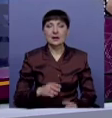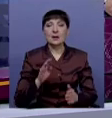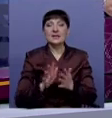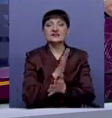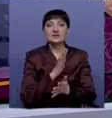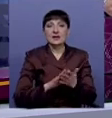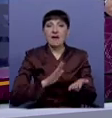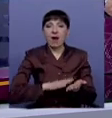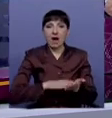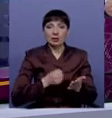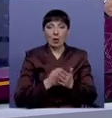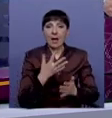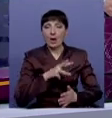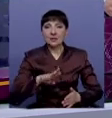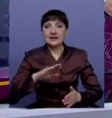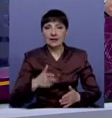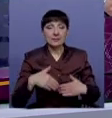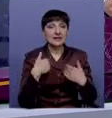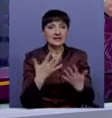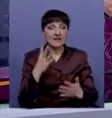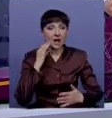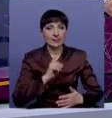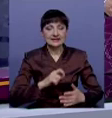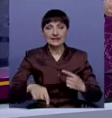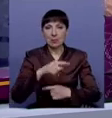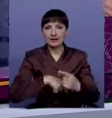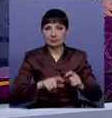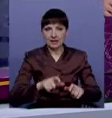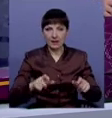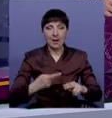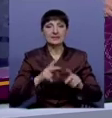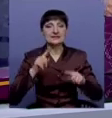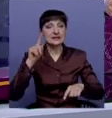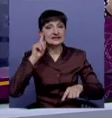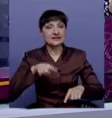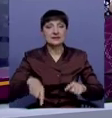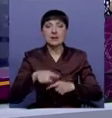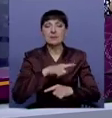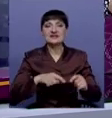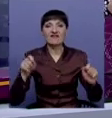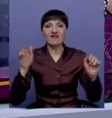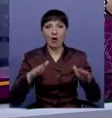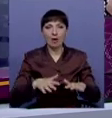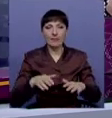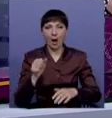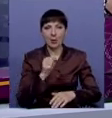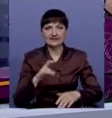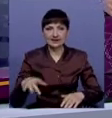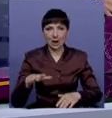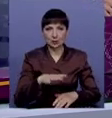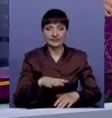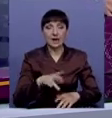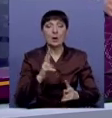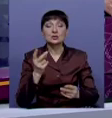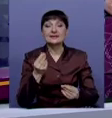Безвозмездные гранты до 5 миллионов тенге предоставят алматинским предпринимателям. Об этом стало известно на бизнес-форуме в Ауизовском районе.